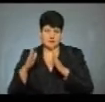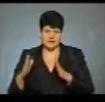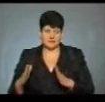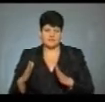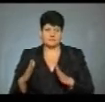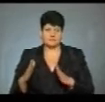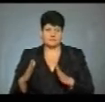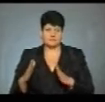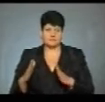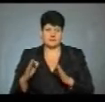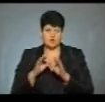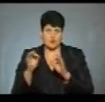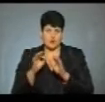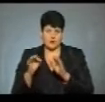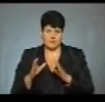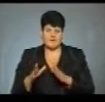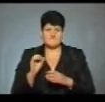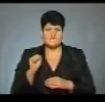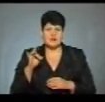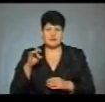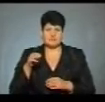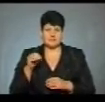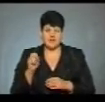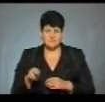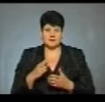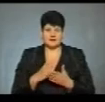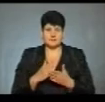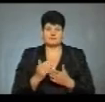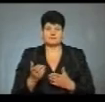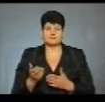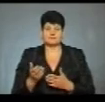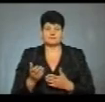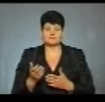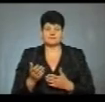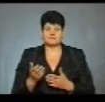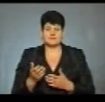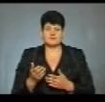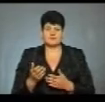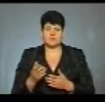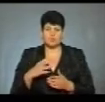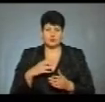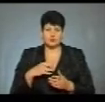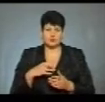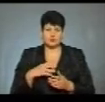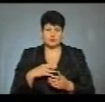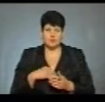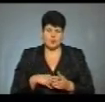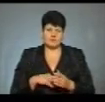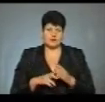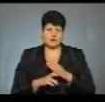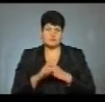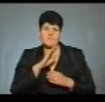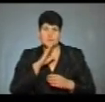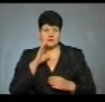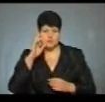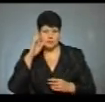соломою, також вертеп там є такий різдвяний. І духовний комплекс Матір Божої. Ми